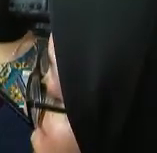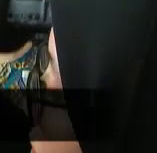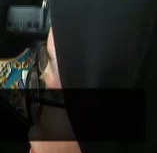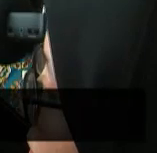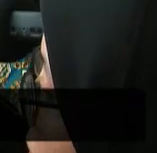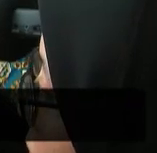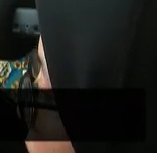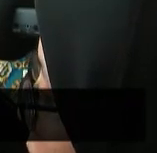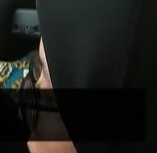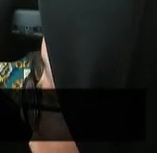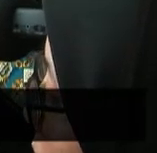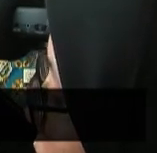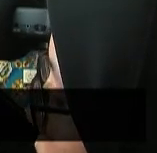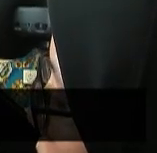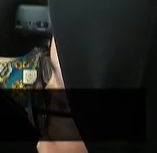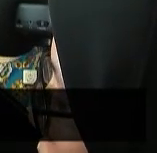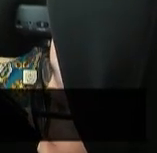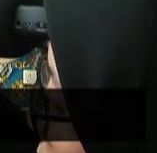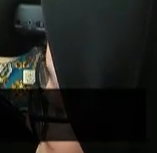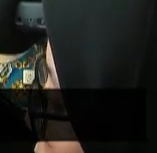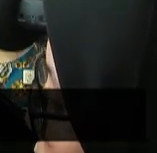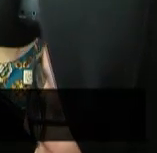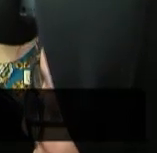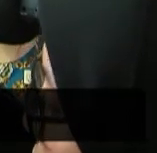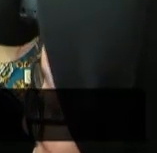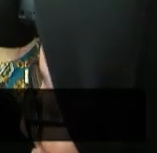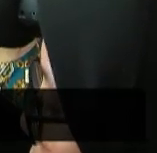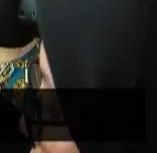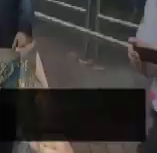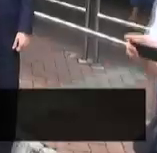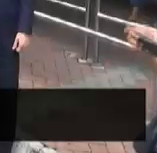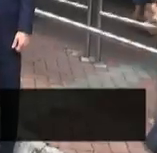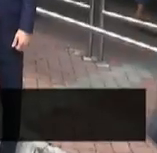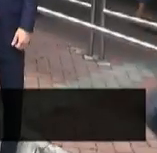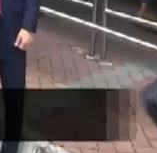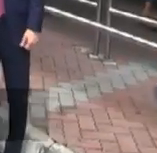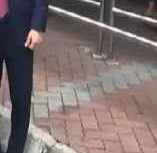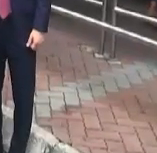Pengumuman rasmi projek RTS Johor Singapura 31 Oktober.